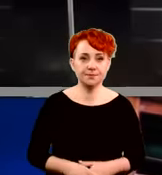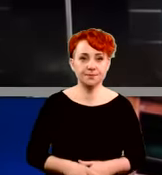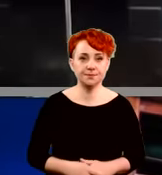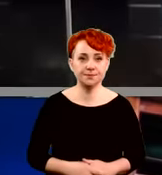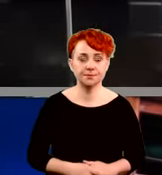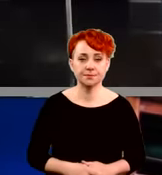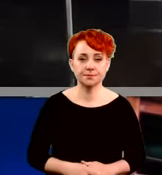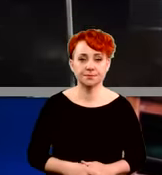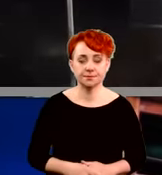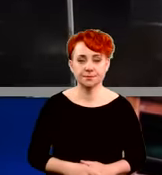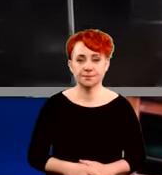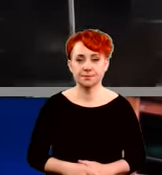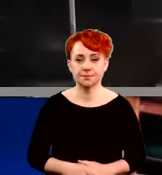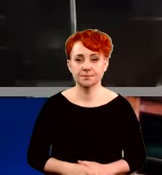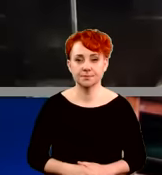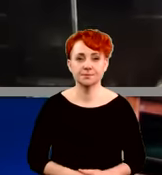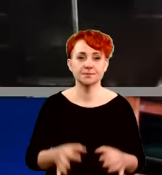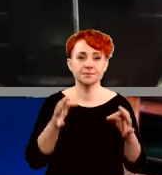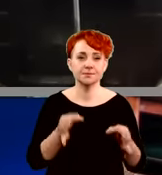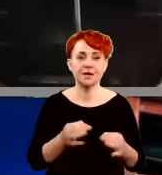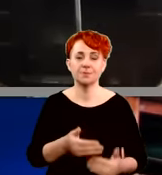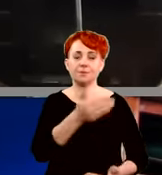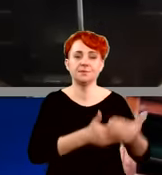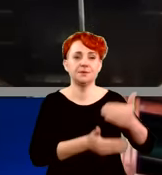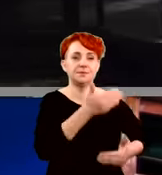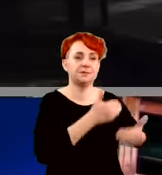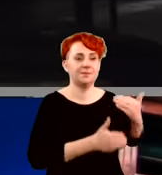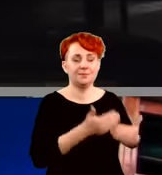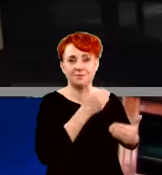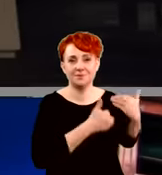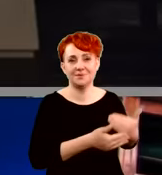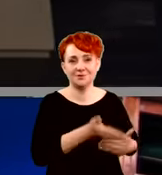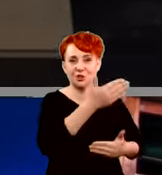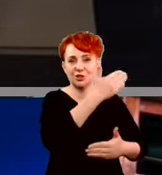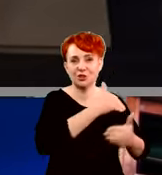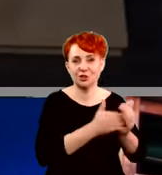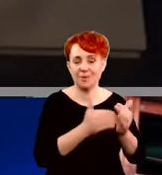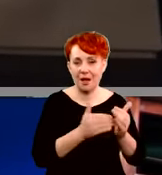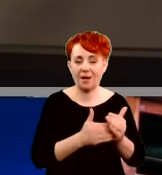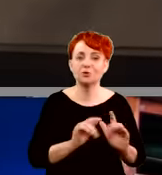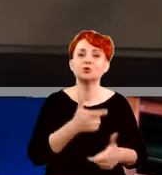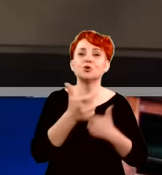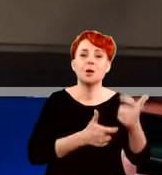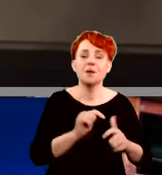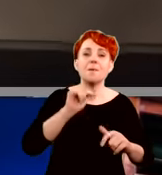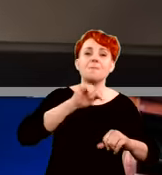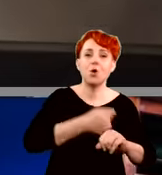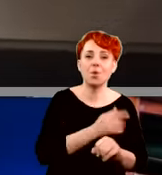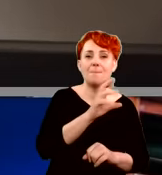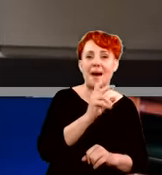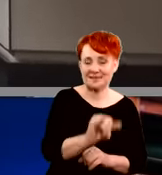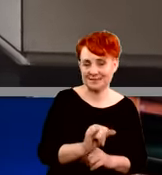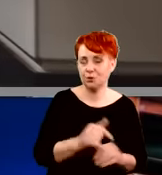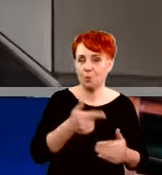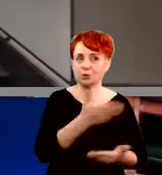No jeżeli w ten sposób byśmy się cofali do wszystkich czynności podejmowanych przez pana prokuratora Barskiego, to doszliśmy do... No ale wie pan, ja już